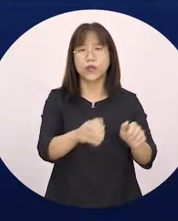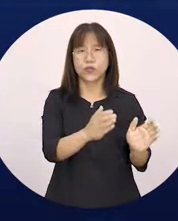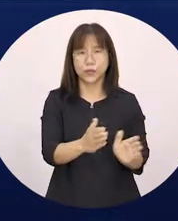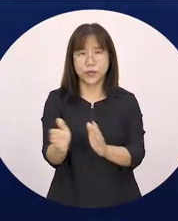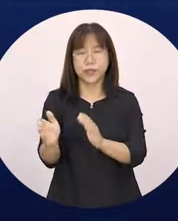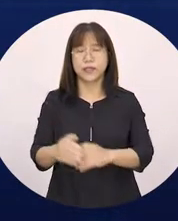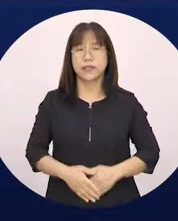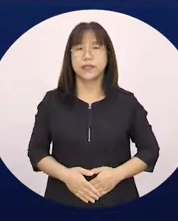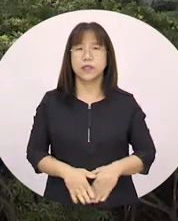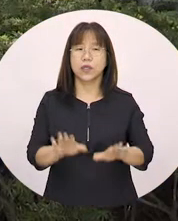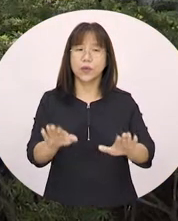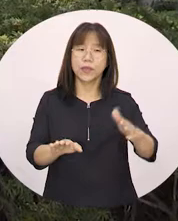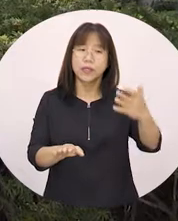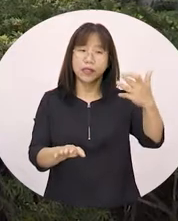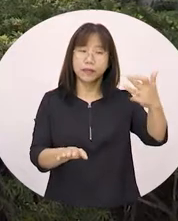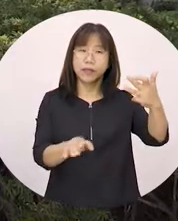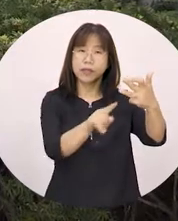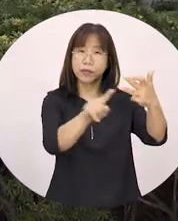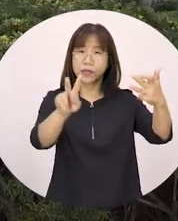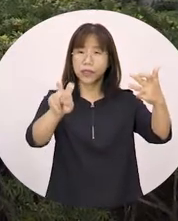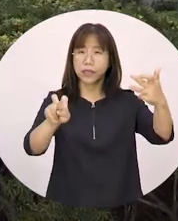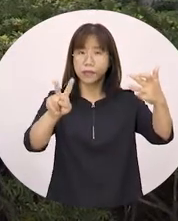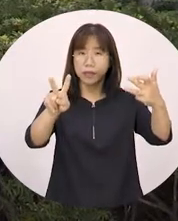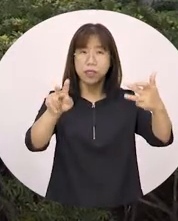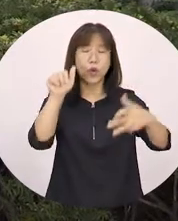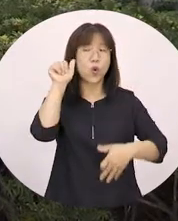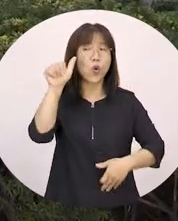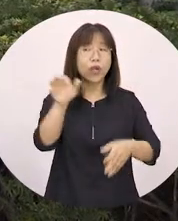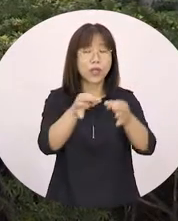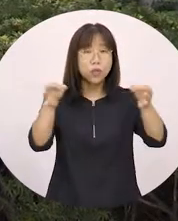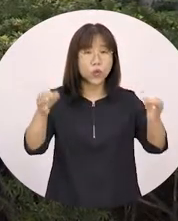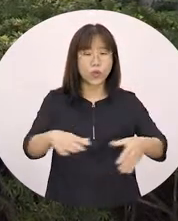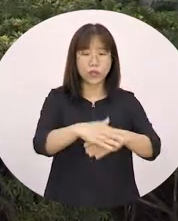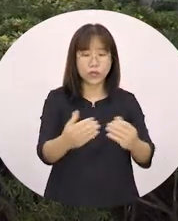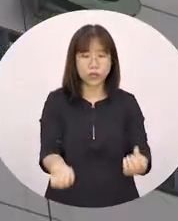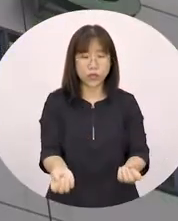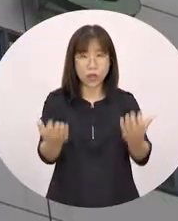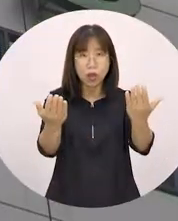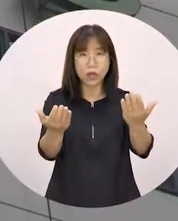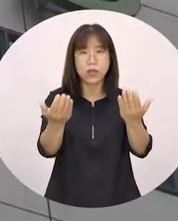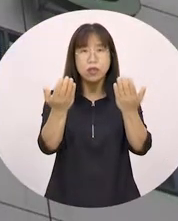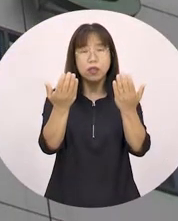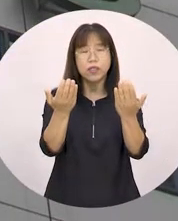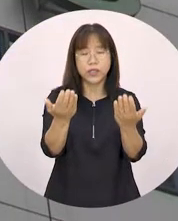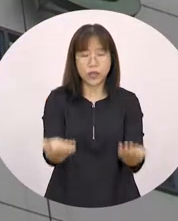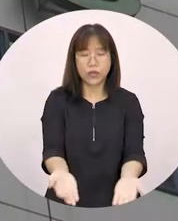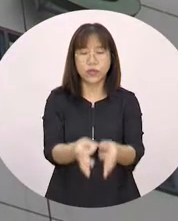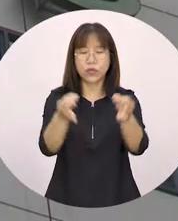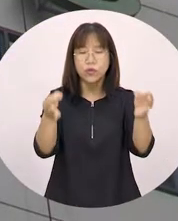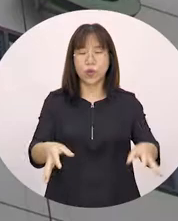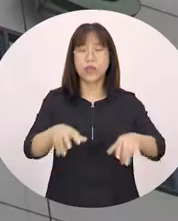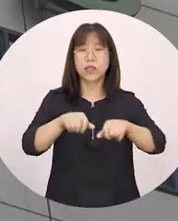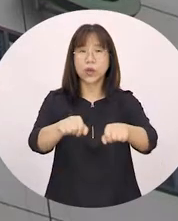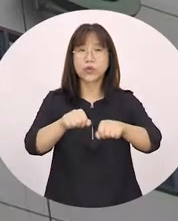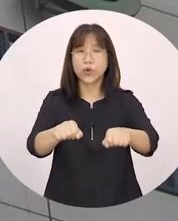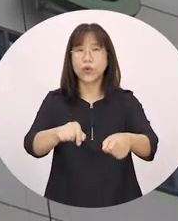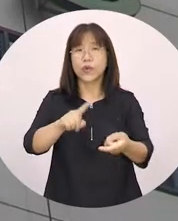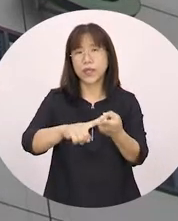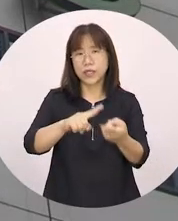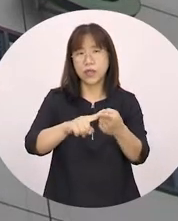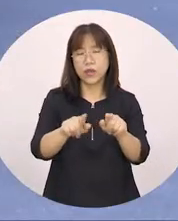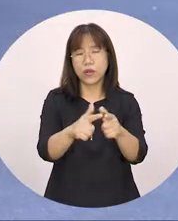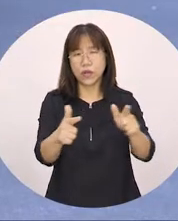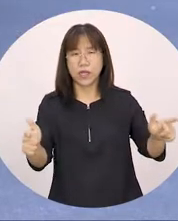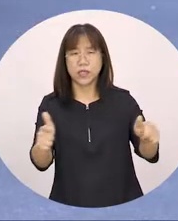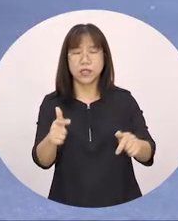마련했습니다. 오는 18일부터 22일까지 5일 동안 추석 연휴 청소대책 상황실을 운영하고